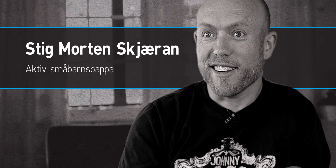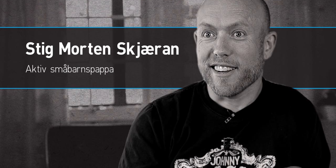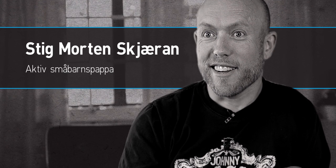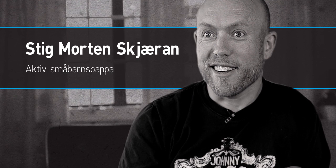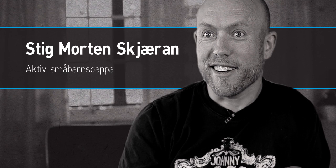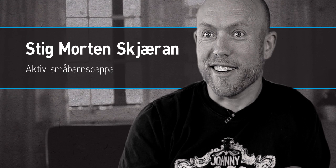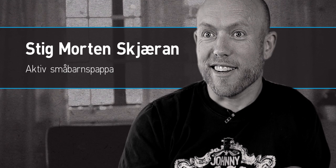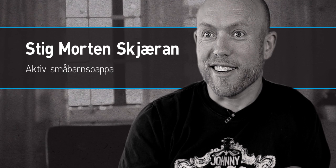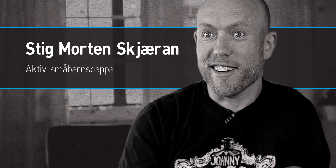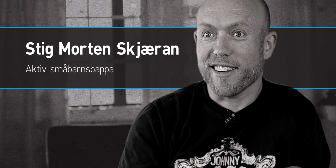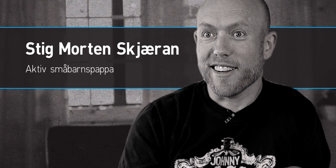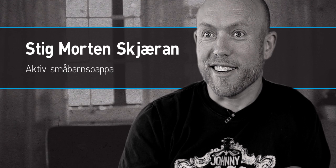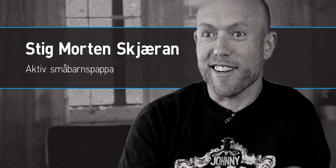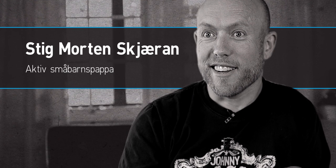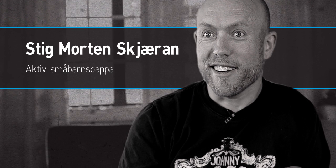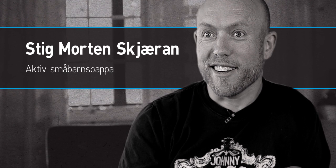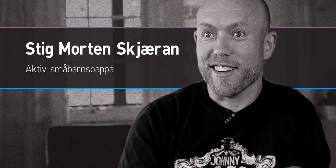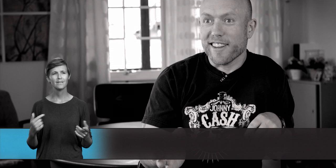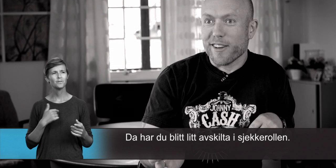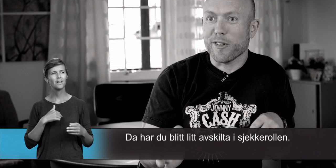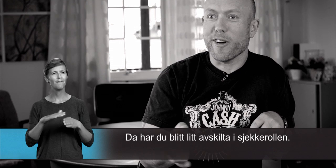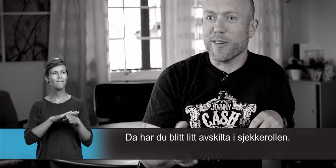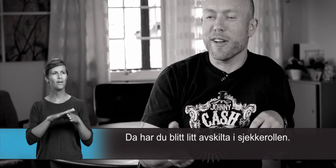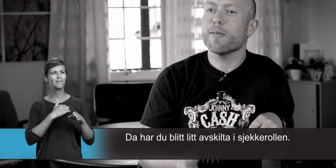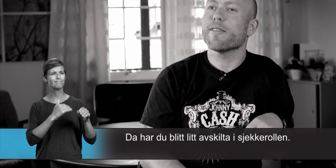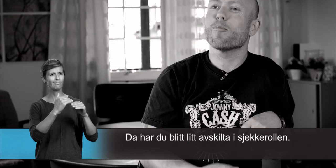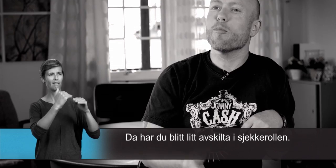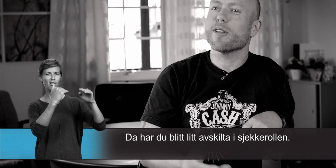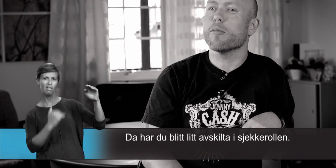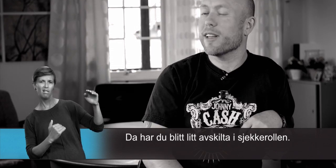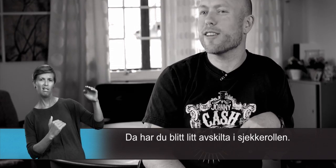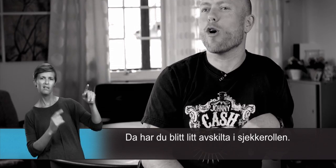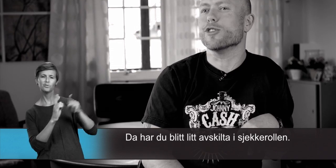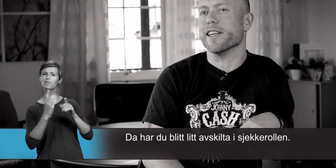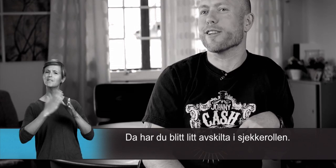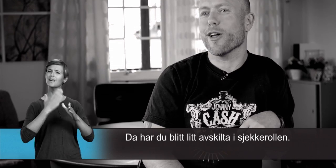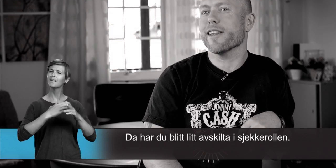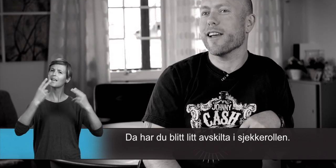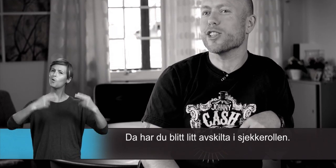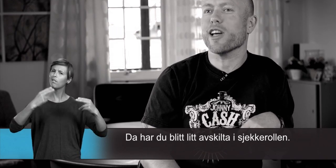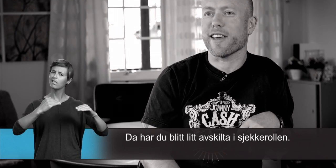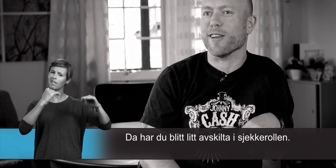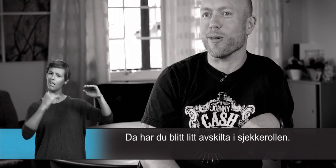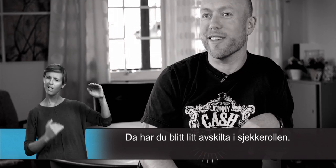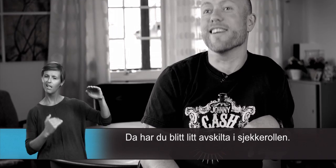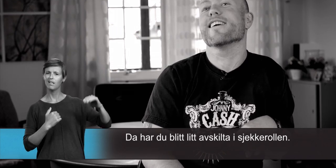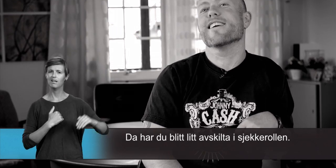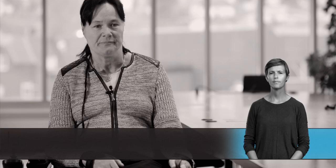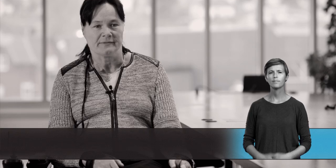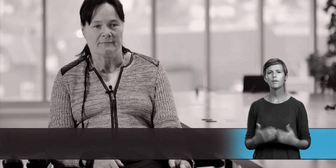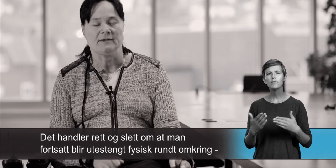Skjæran, aktiv småbarnspappa. Og da er du på en måte blitt litt avskiltet da, i den her